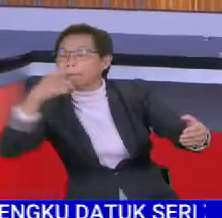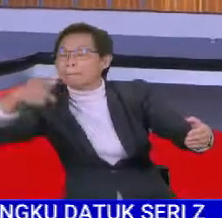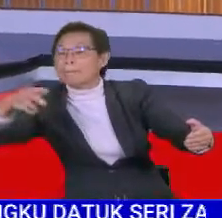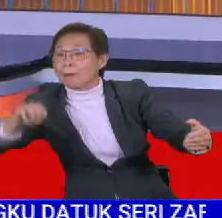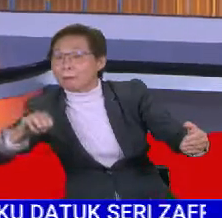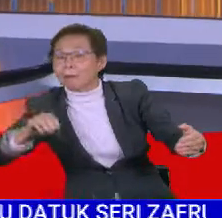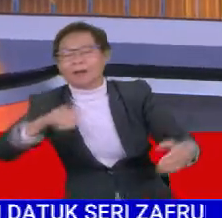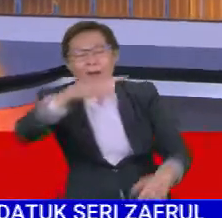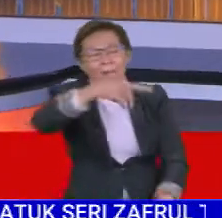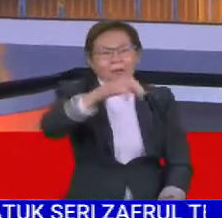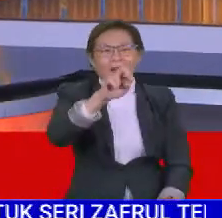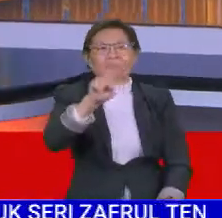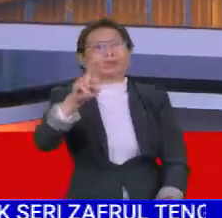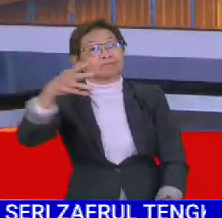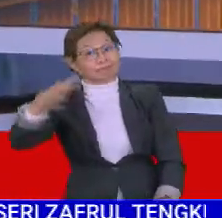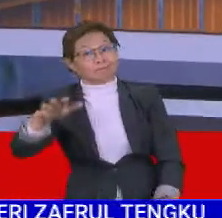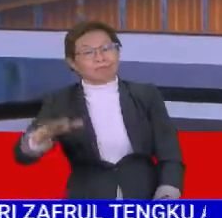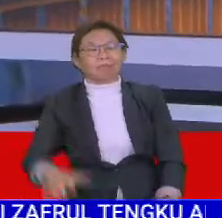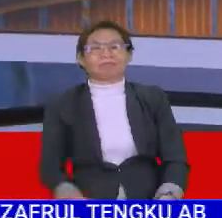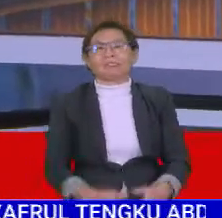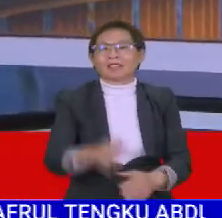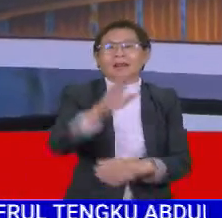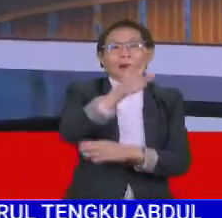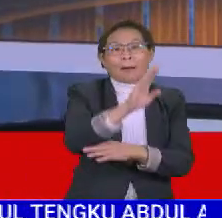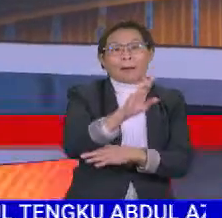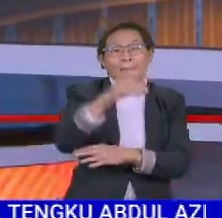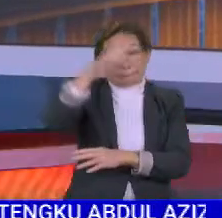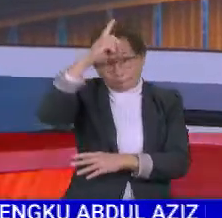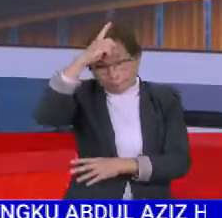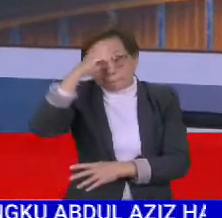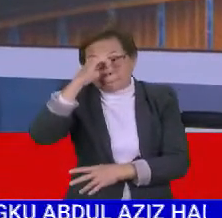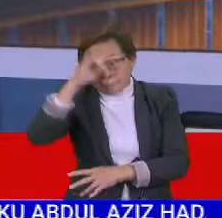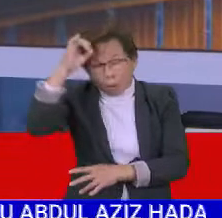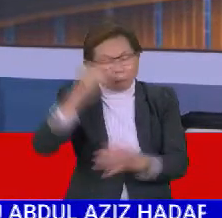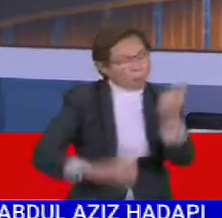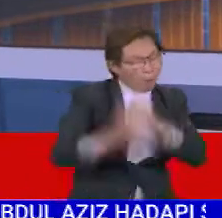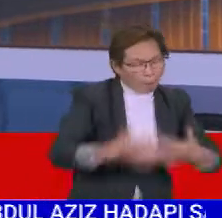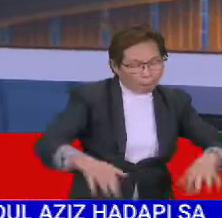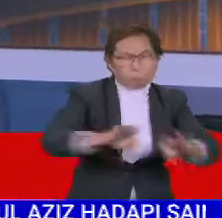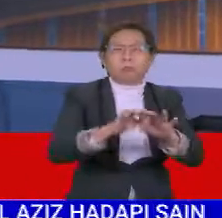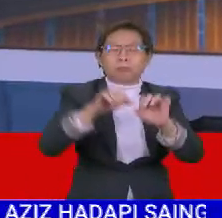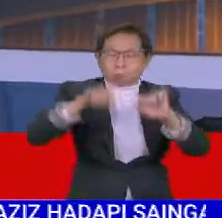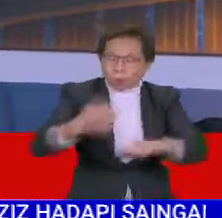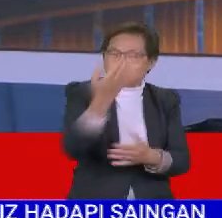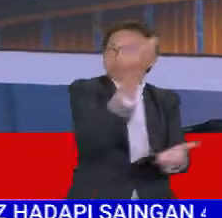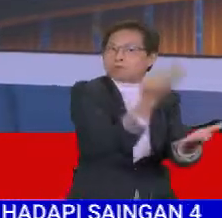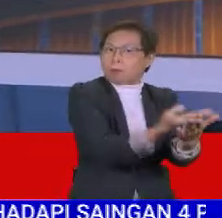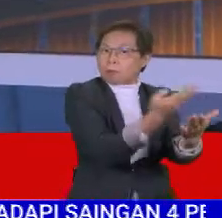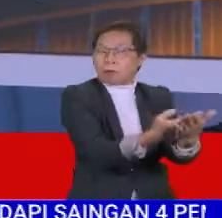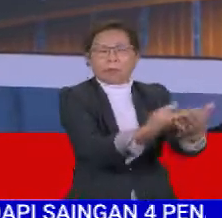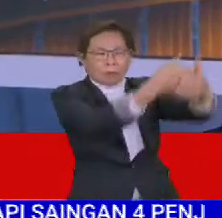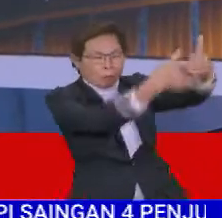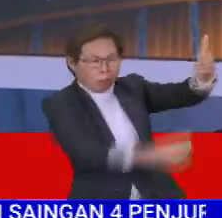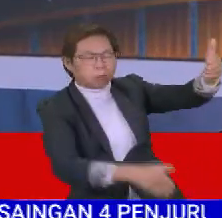Yaakob pada PRU15. Penyandang Parlimen Bera itu berkata, paling penting adalah dapat membuktikan perkara-perkara yang